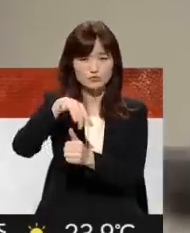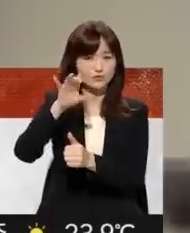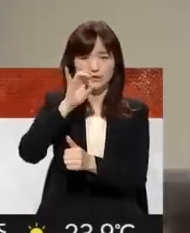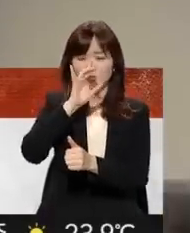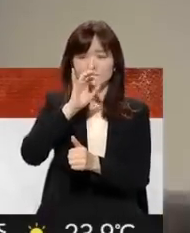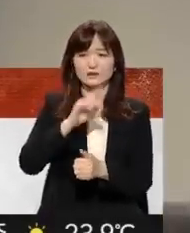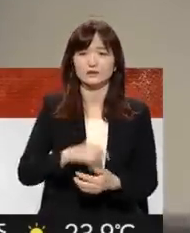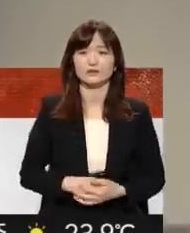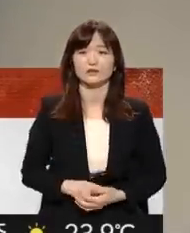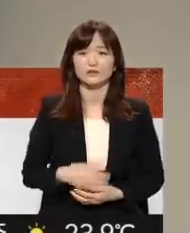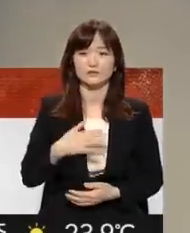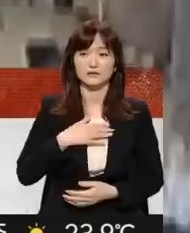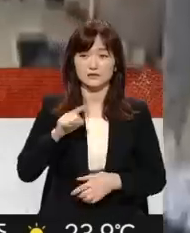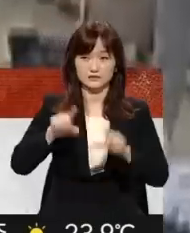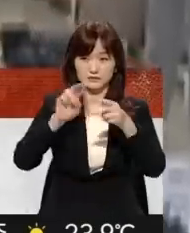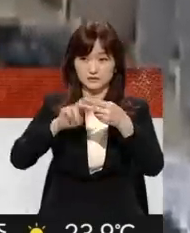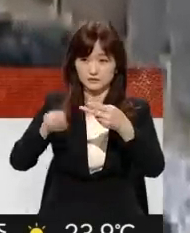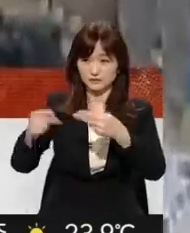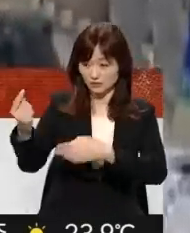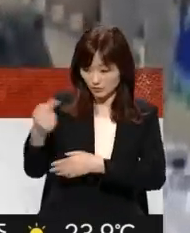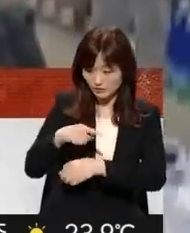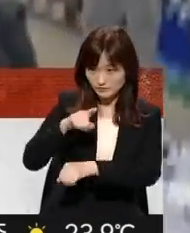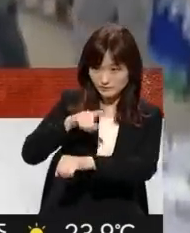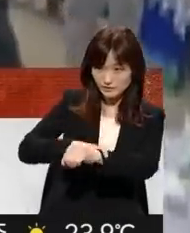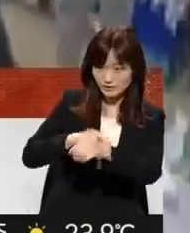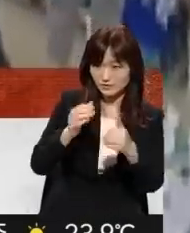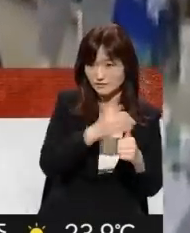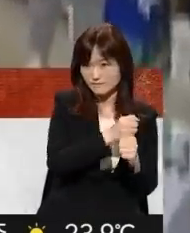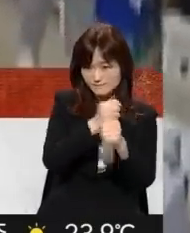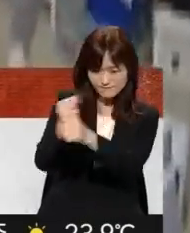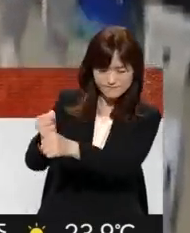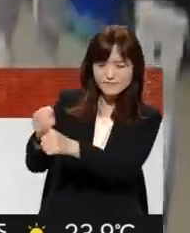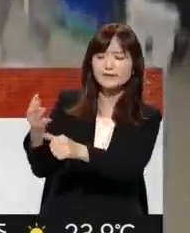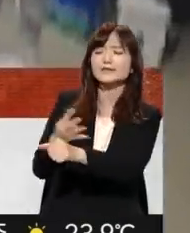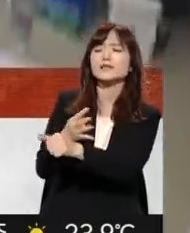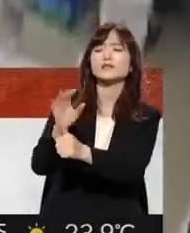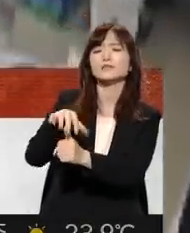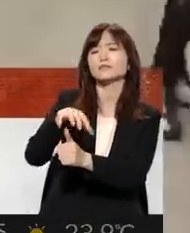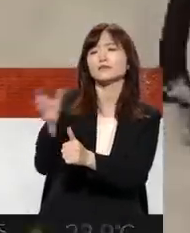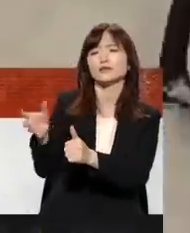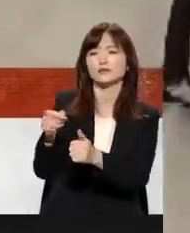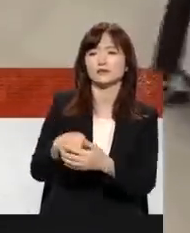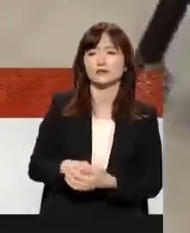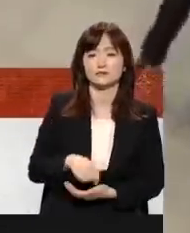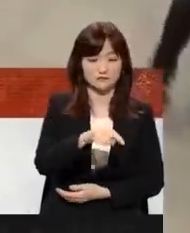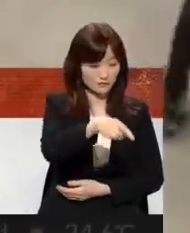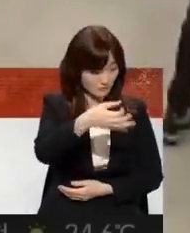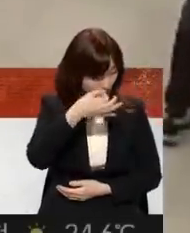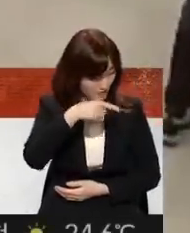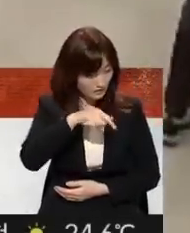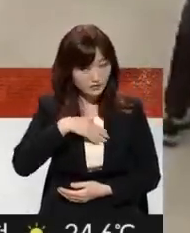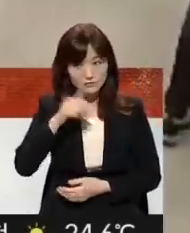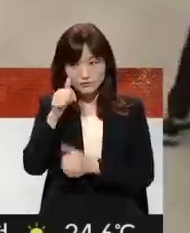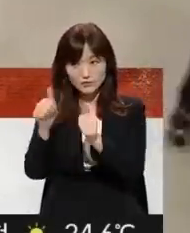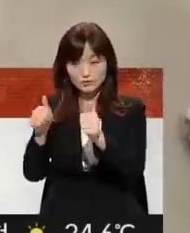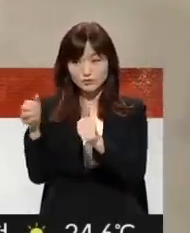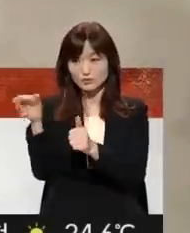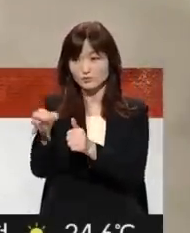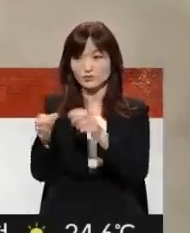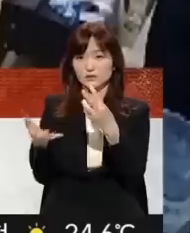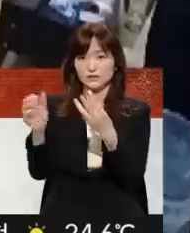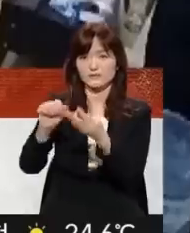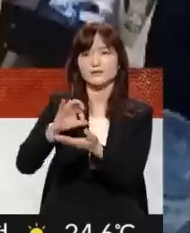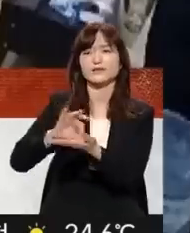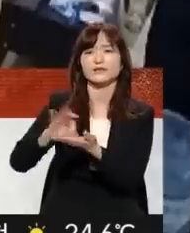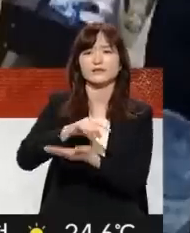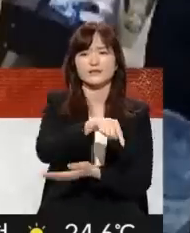안 된다. 내 그날 형사를 찾아와가지고 수갑차고 끌려갔는데 4시간 만에 풀려났다 이가. 봐채. 내 변호사비만 3억 썼다